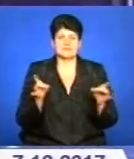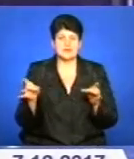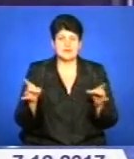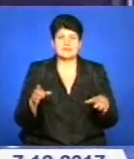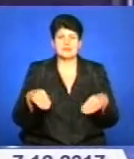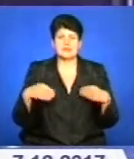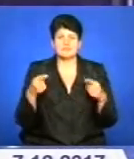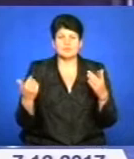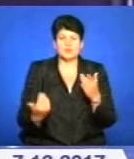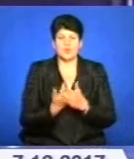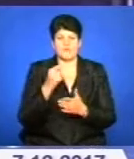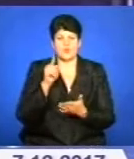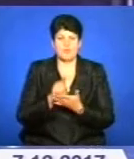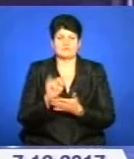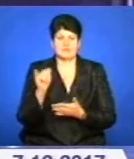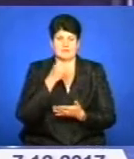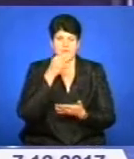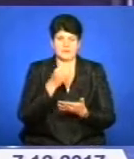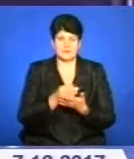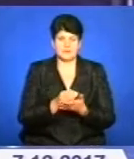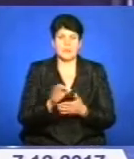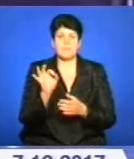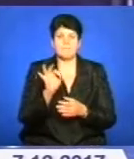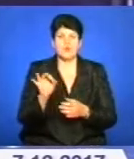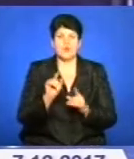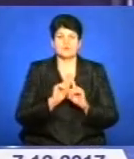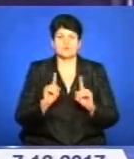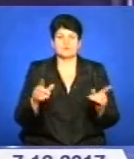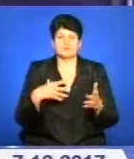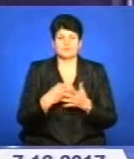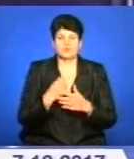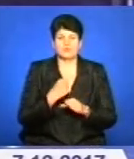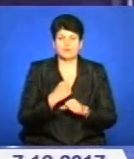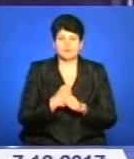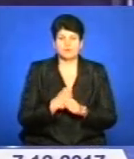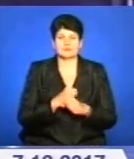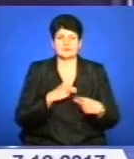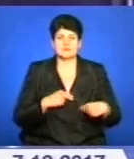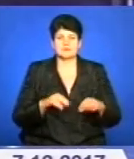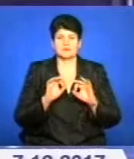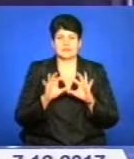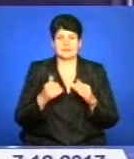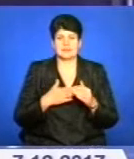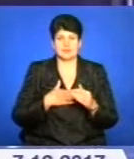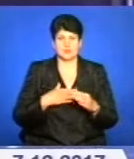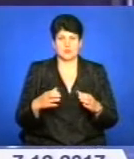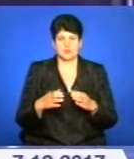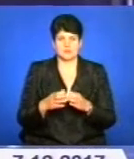них нові обов'язки і відповідальність. Про особливості своєї роботи працівники органів влади розповіли нашій знімальній